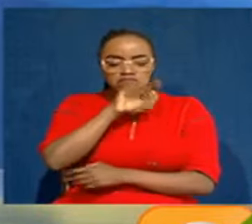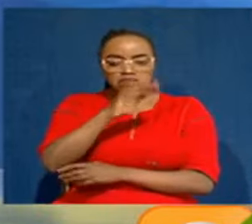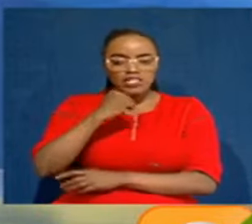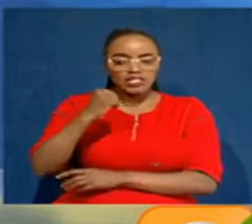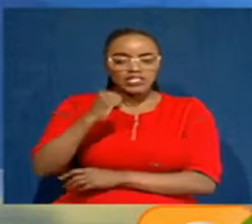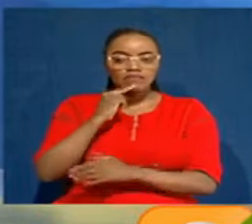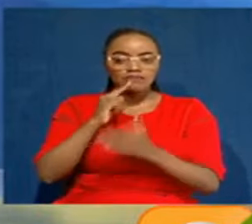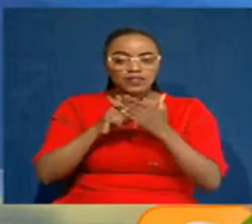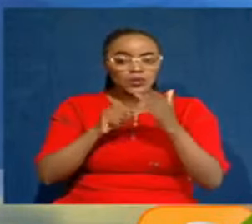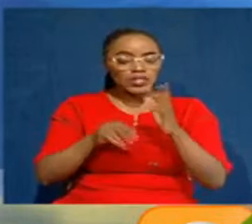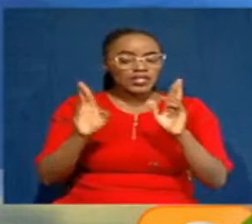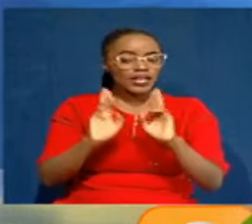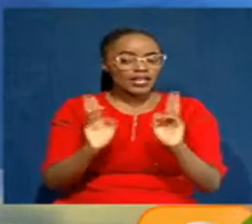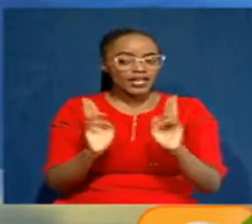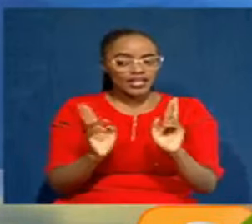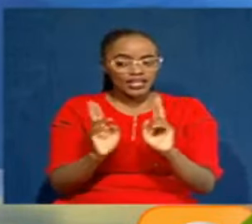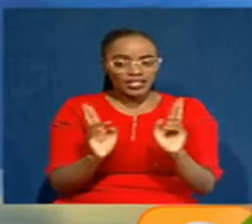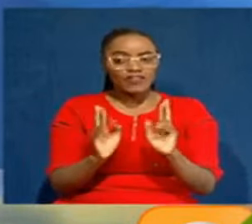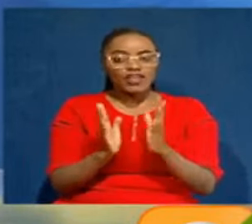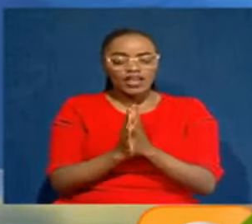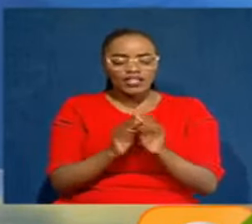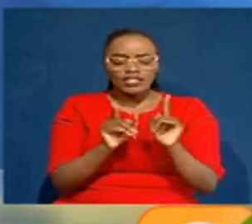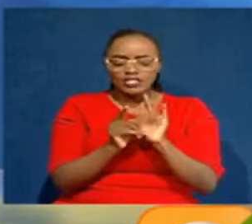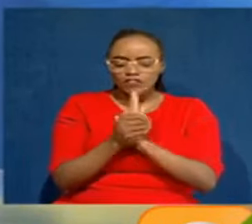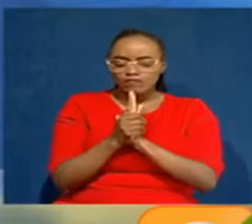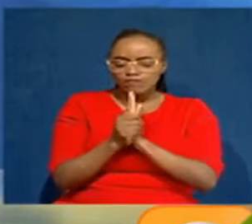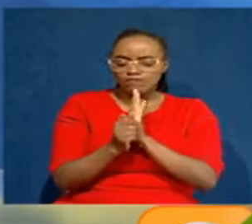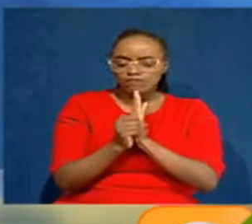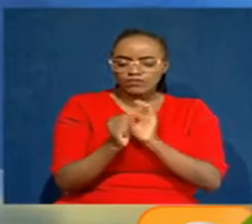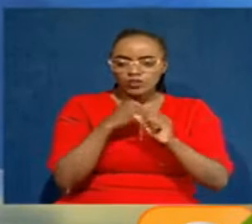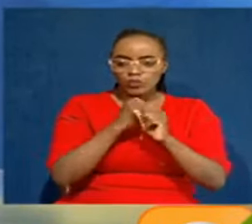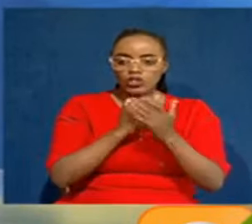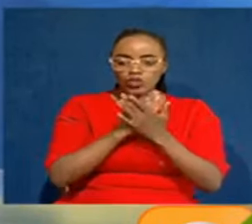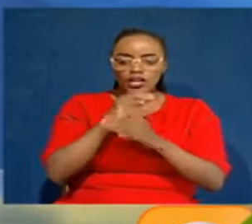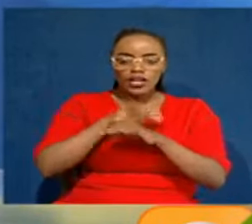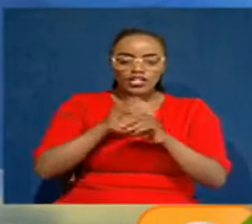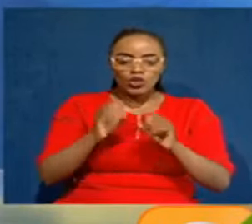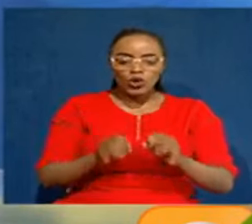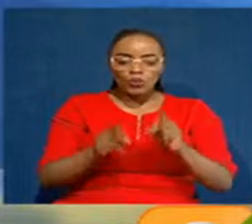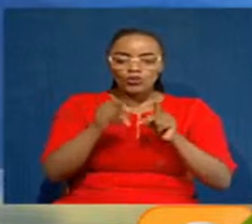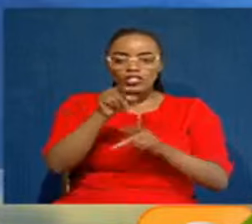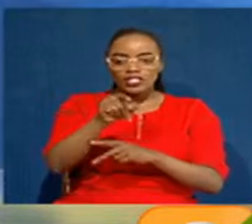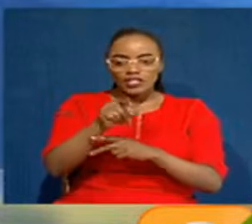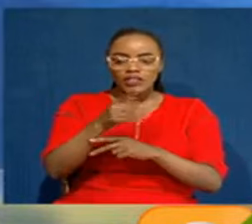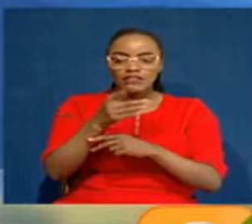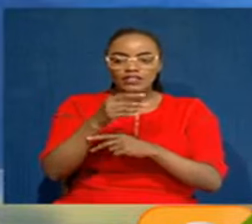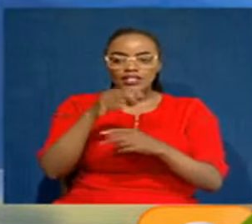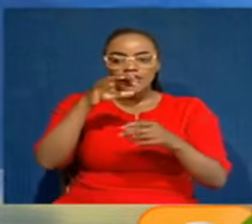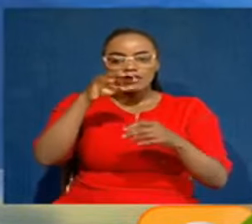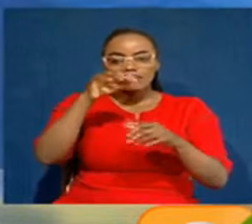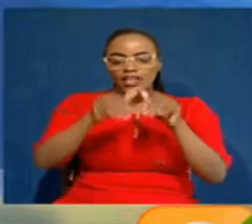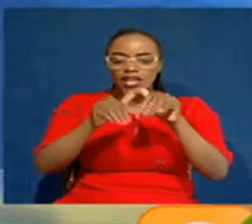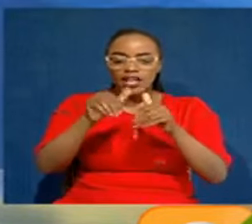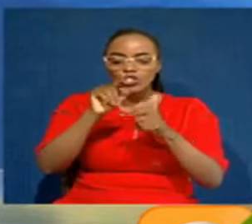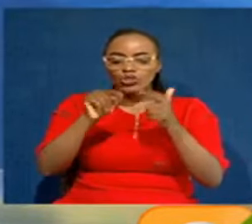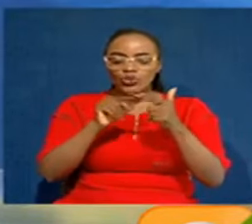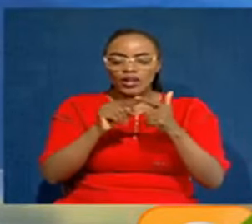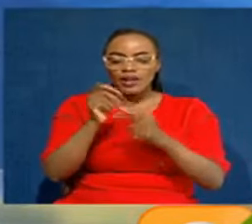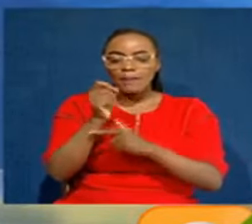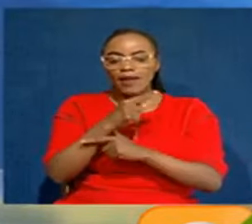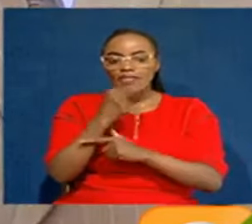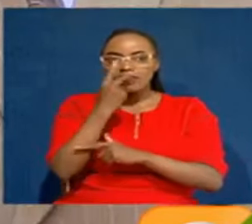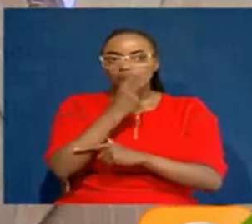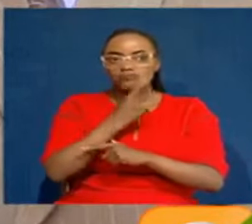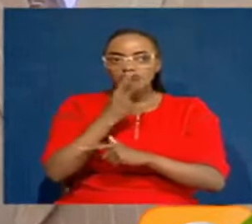wake amesema kwamba yuko tayari na amenoa makali yake kuhakikisha kwamba anapata nafasi hiyo kwenye uchaguzi wa Februari mwakani.